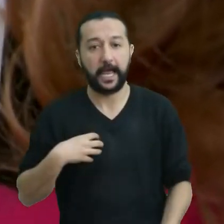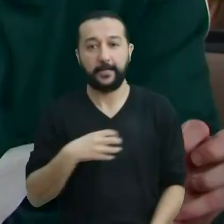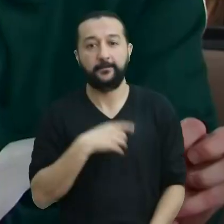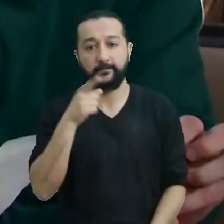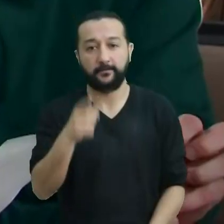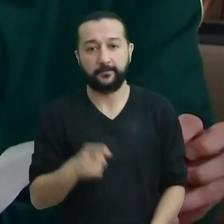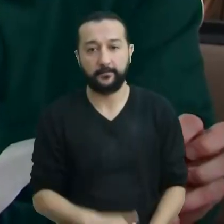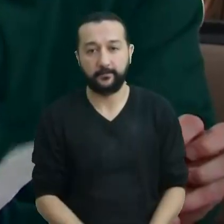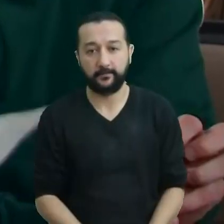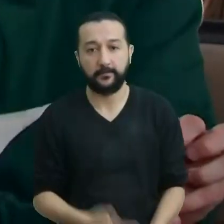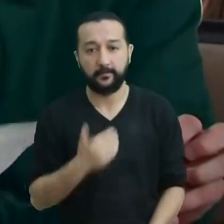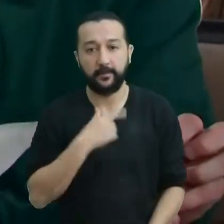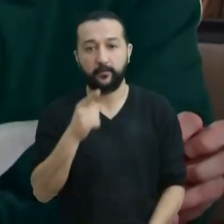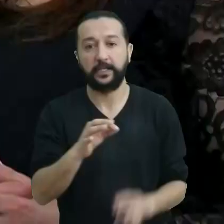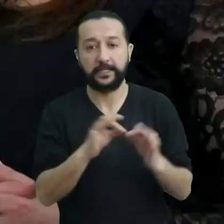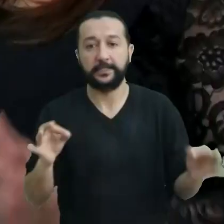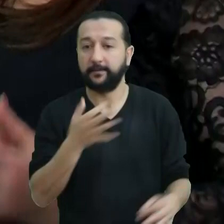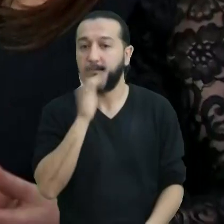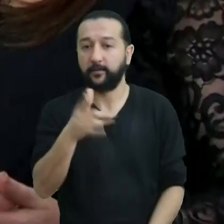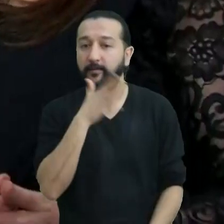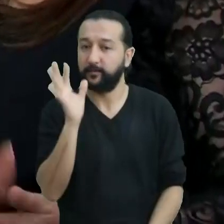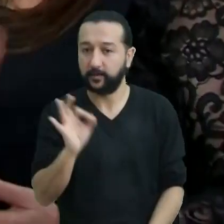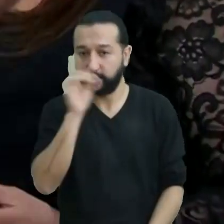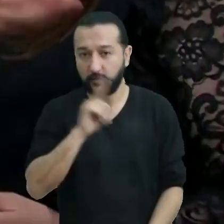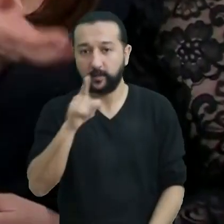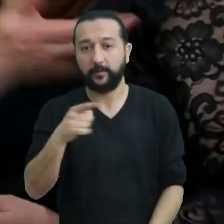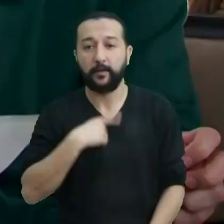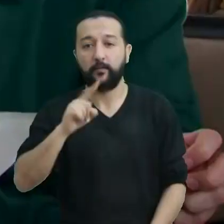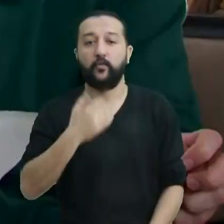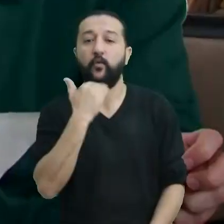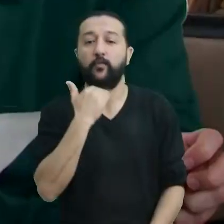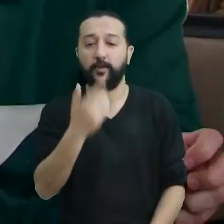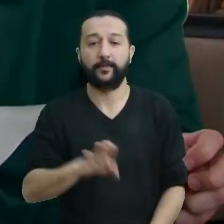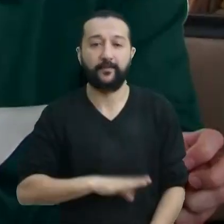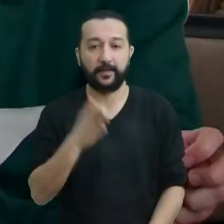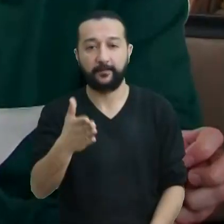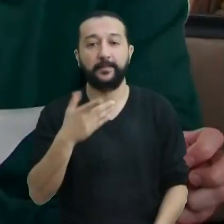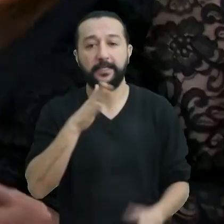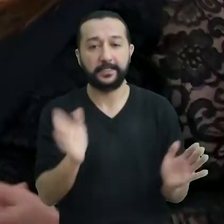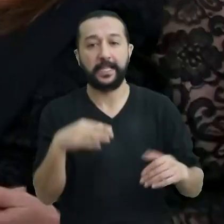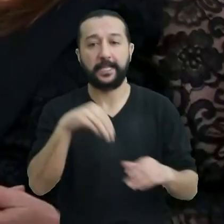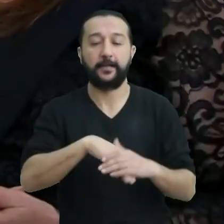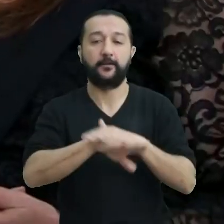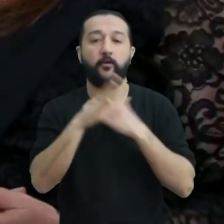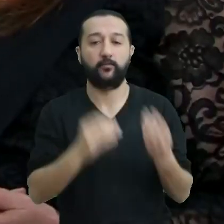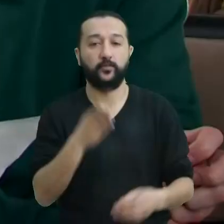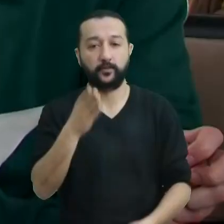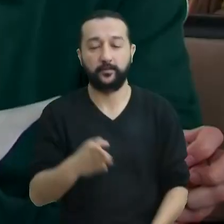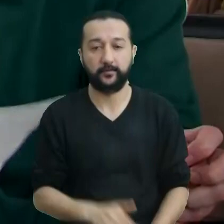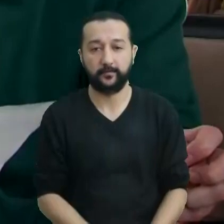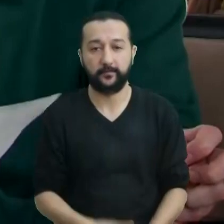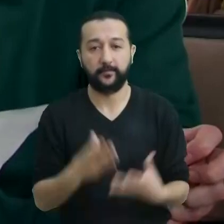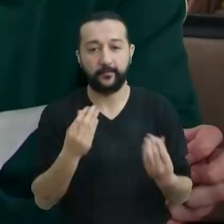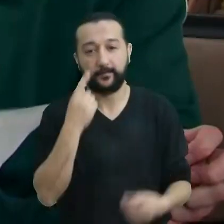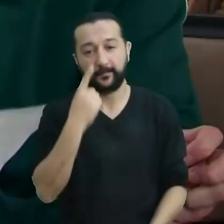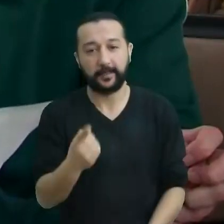Anneciğim. Ben bunu hiç bilmiyorum. Bilmiyorsun çünkü ben bunu bulamıyordum evladım. Sandığa kaldırmışım.